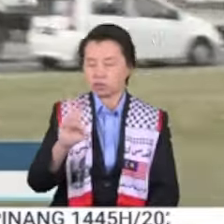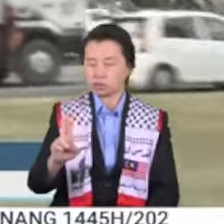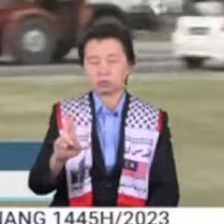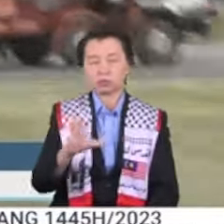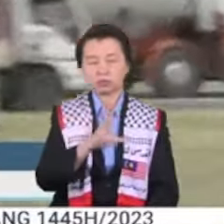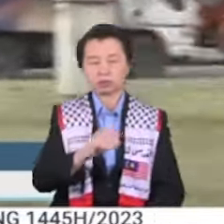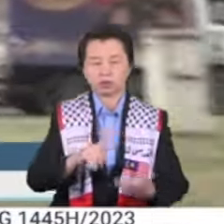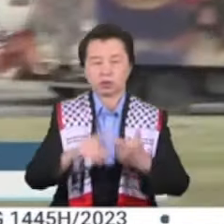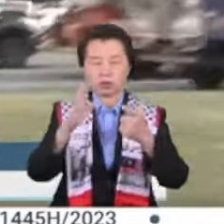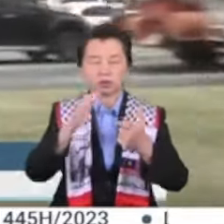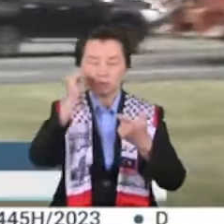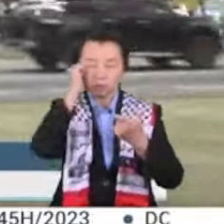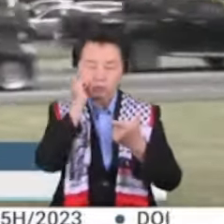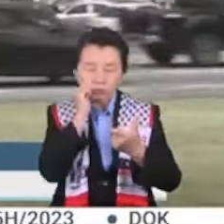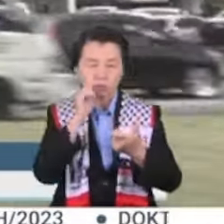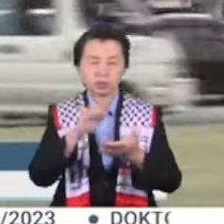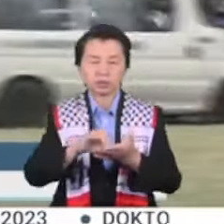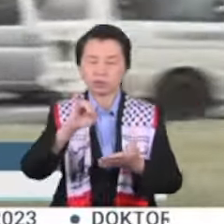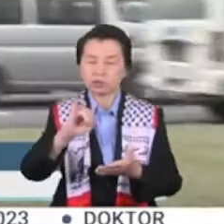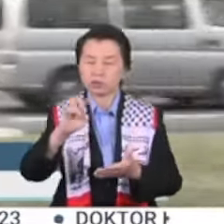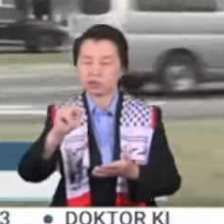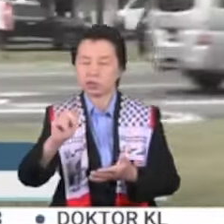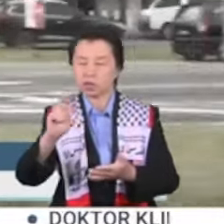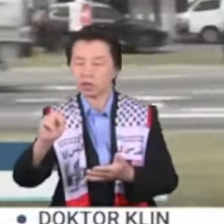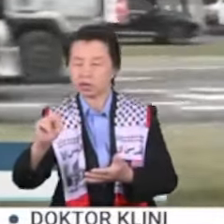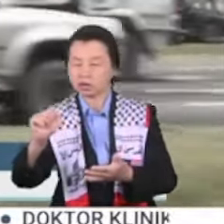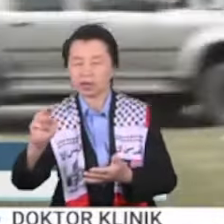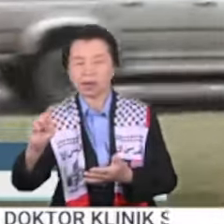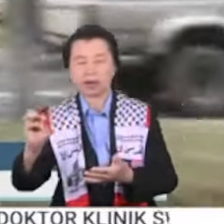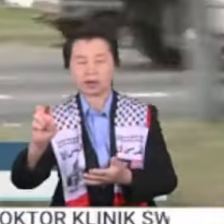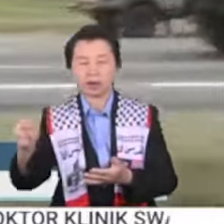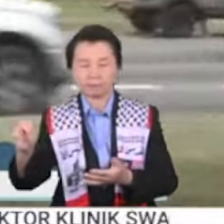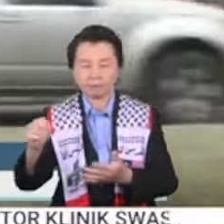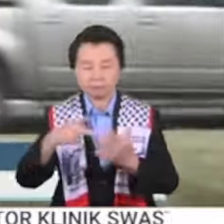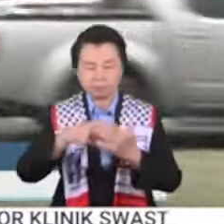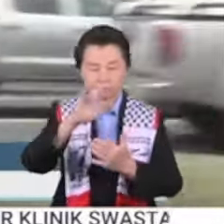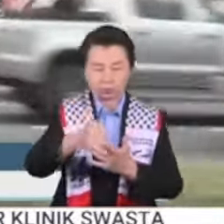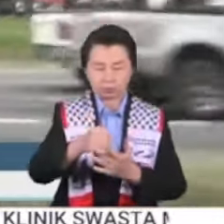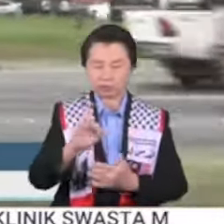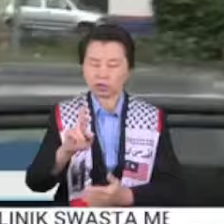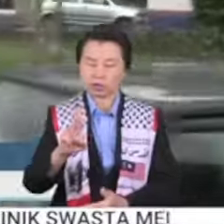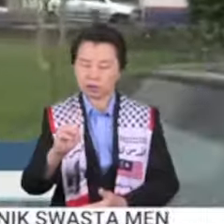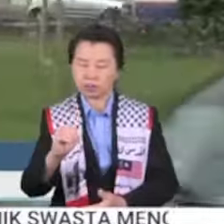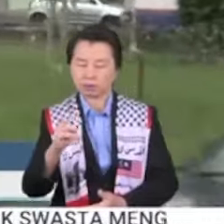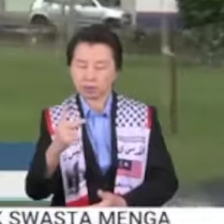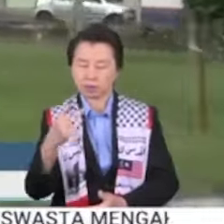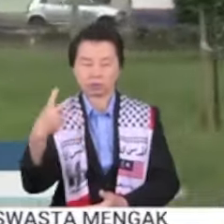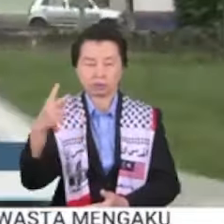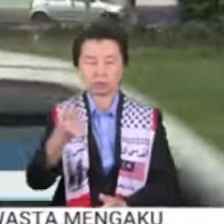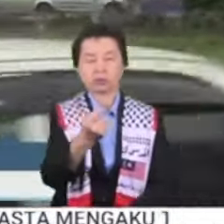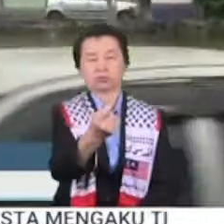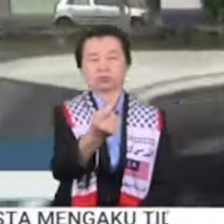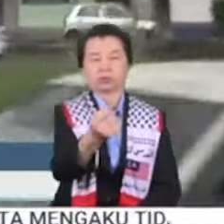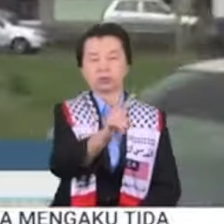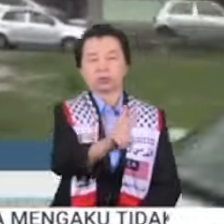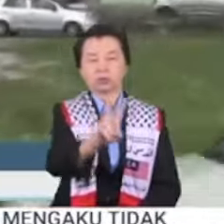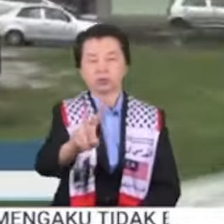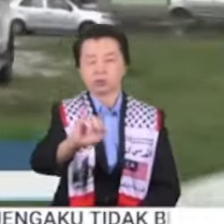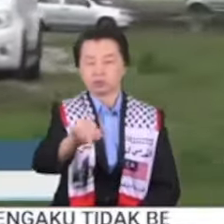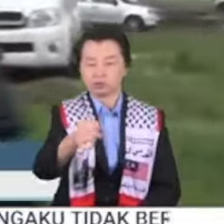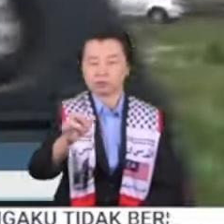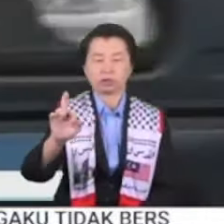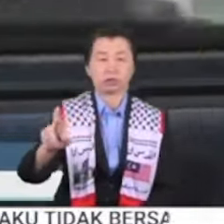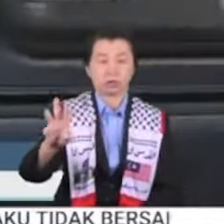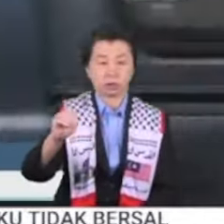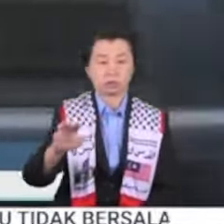OKU dan warga emas di Inanam. Katanya projek pembangunan rancangan Malaysia ke-12 bernilai RM22 juta